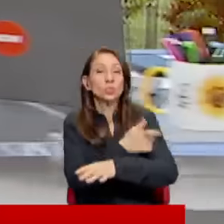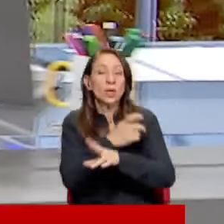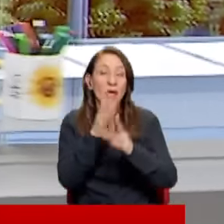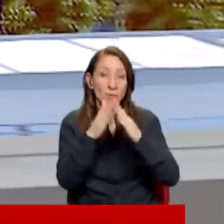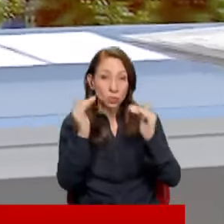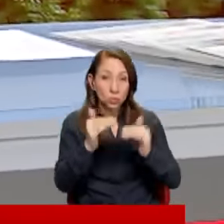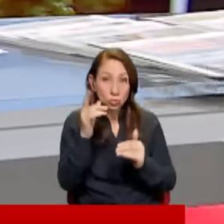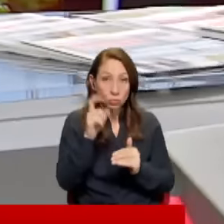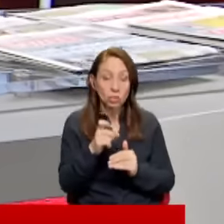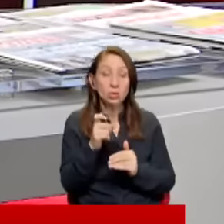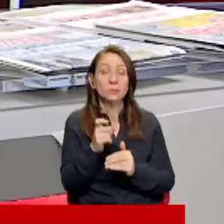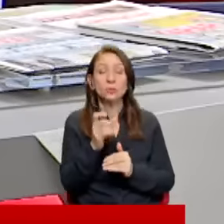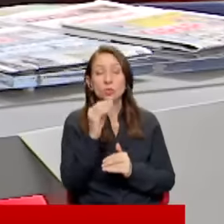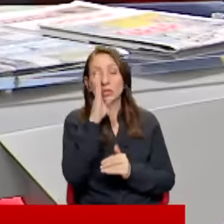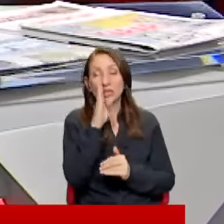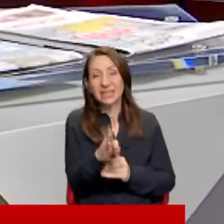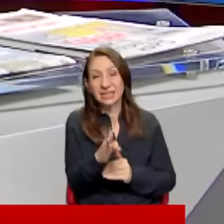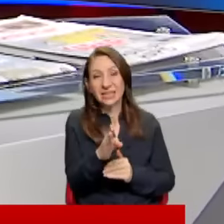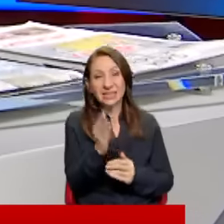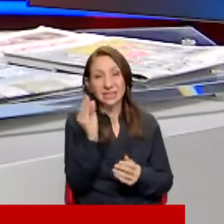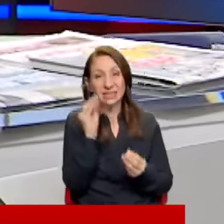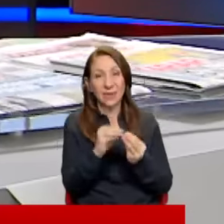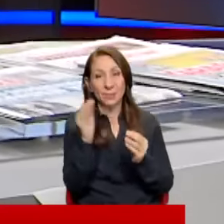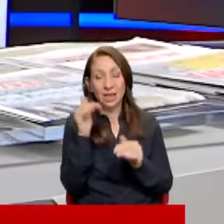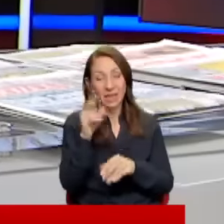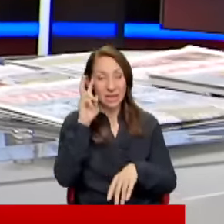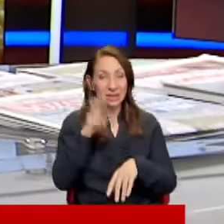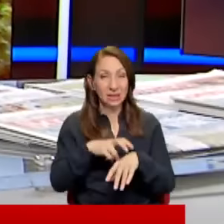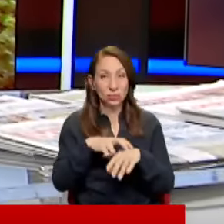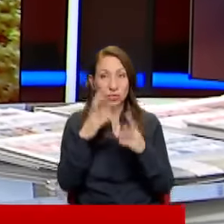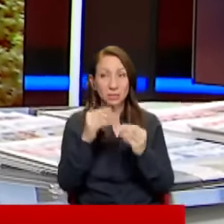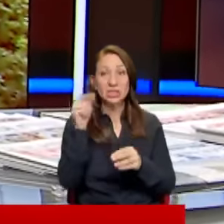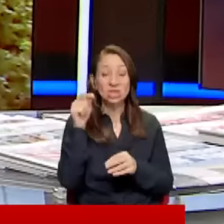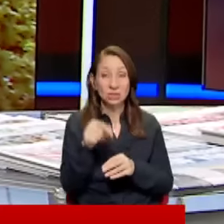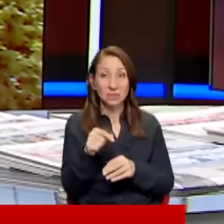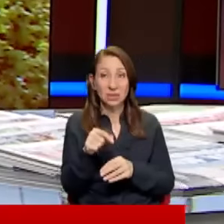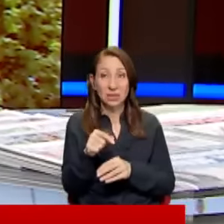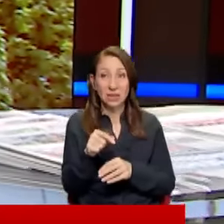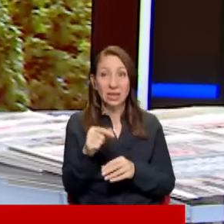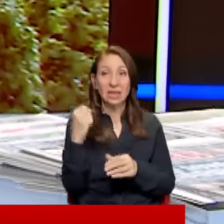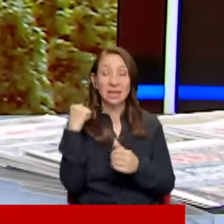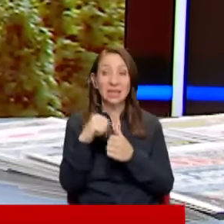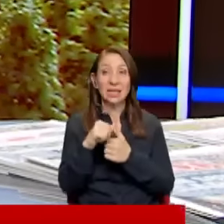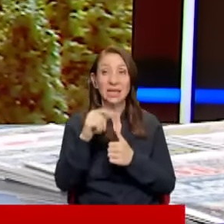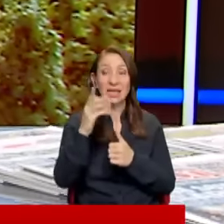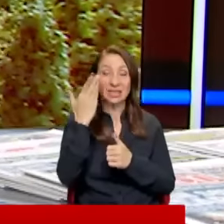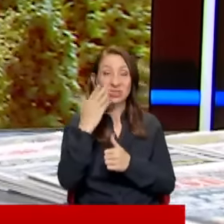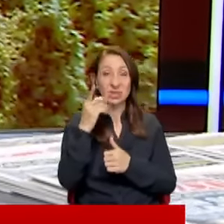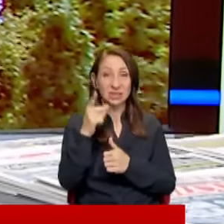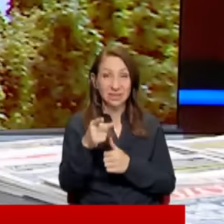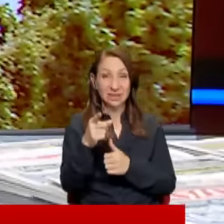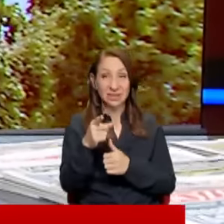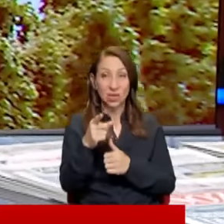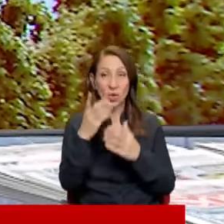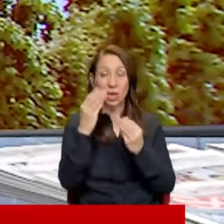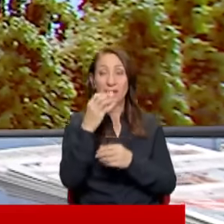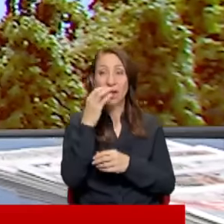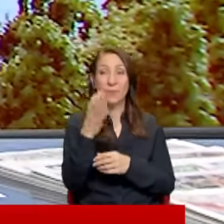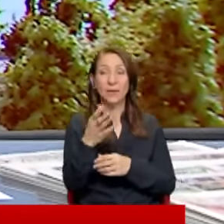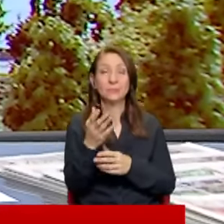mu huzur evlerine de ciddi oranda zam geldiğini hatırlatmış oldum şimdi yine ekranlarınıza gelecek olan